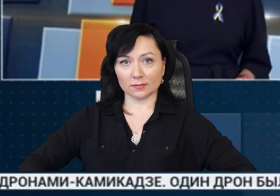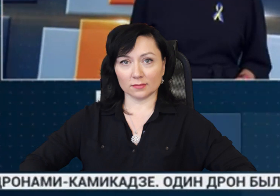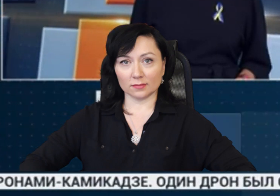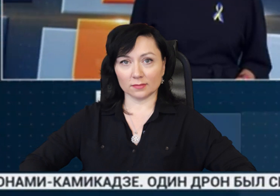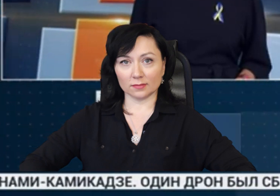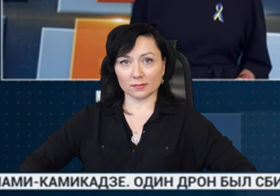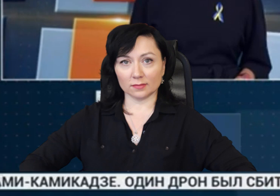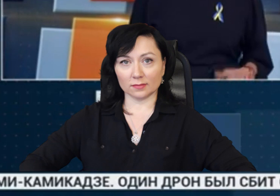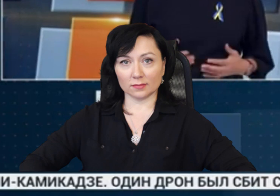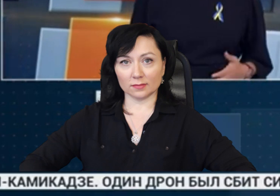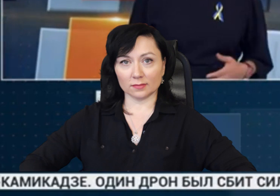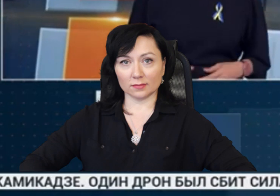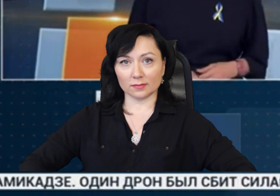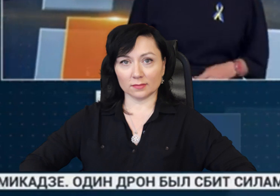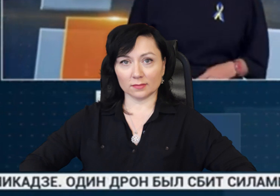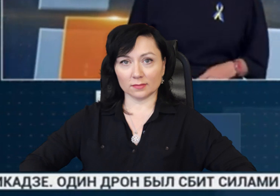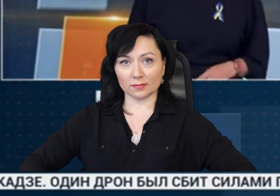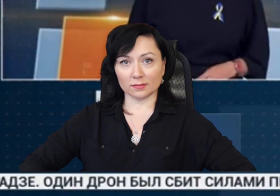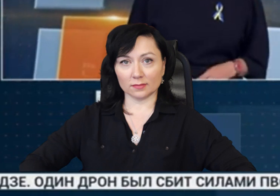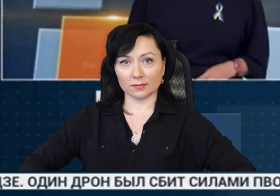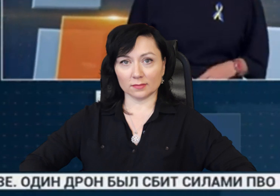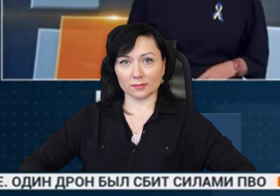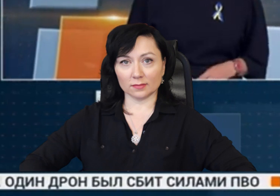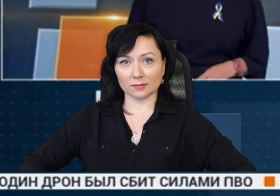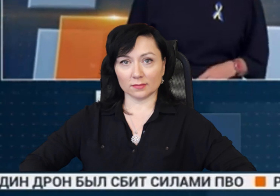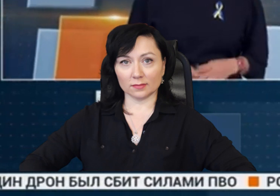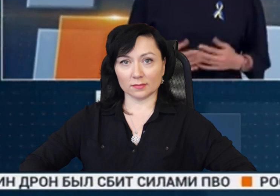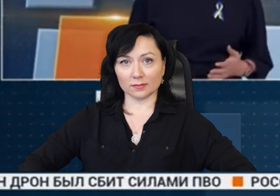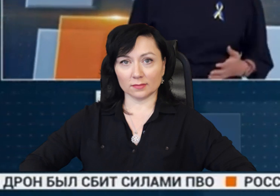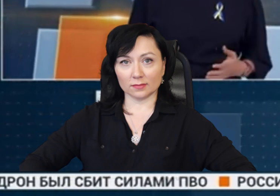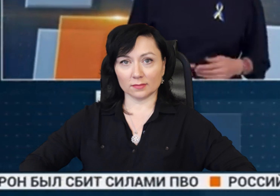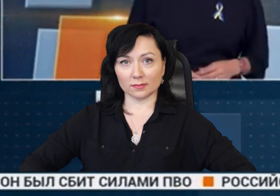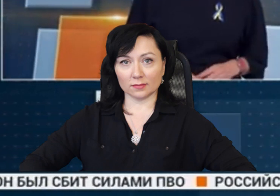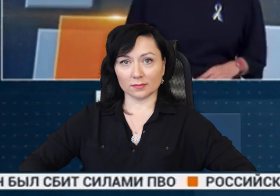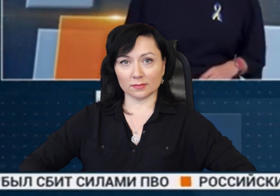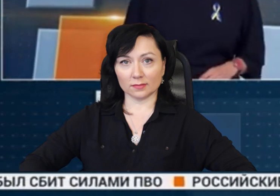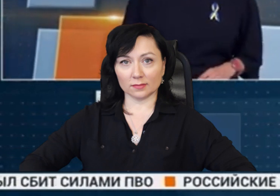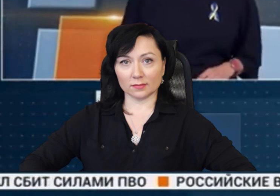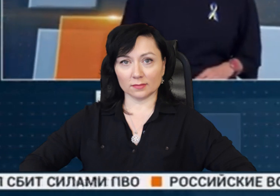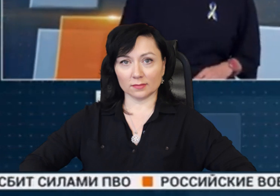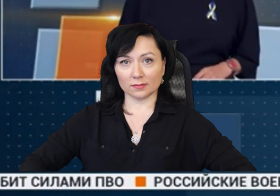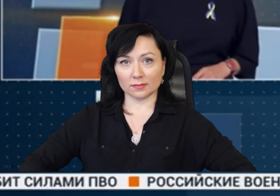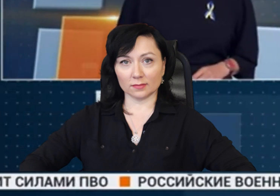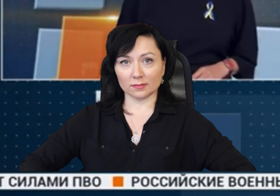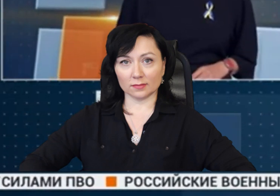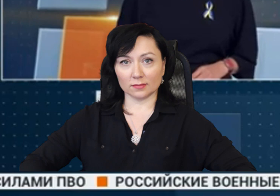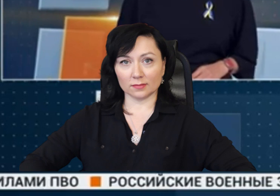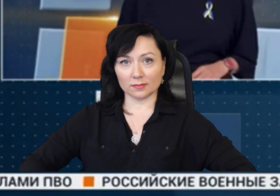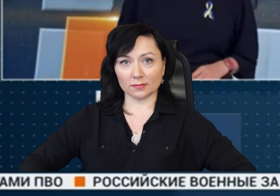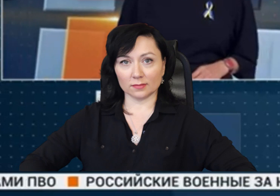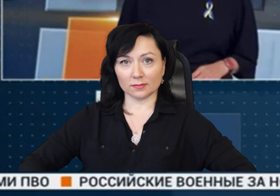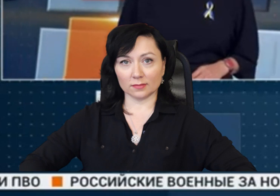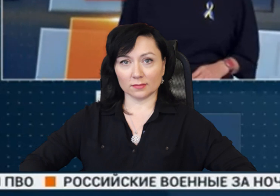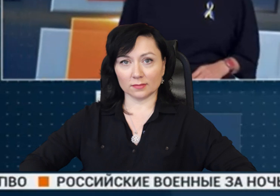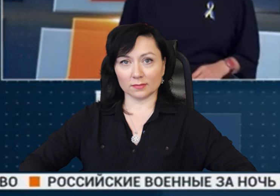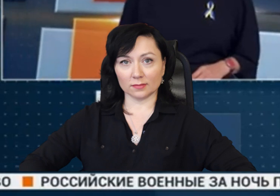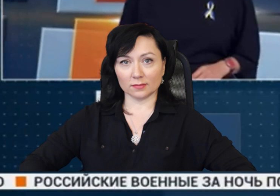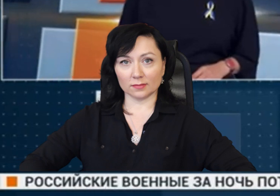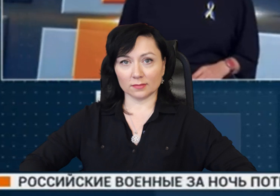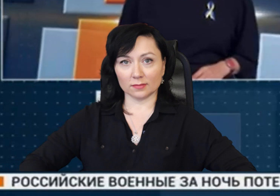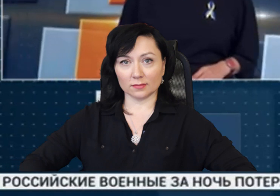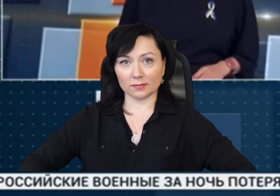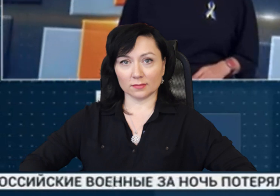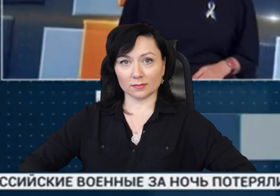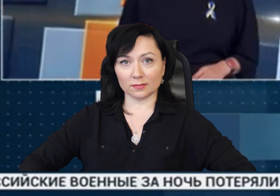запросом большого пакета документов если в случае туристов с повесткой шансы есть то туристам которые отказываются